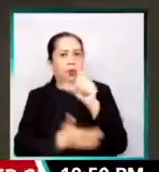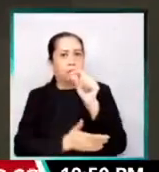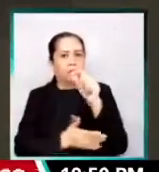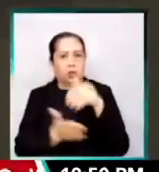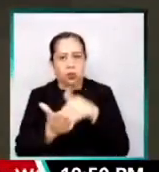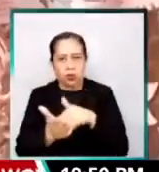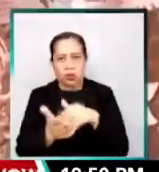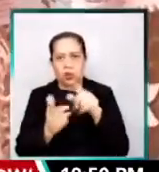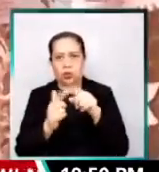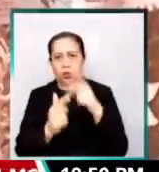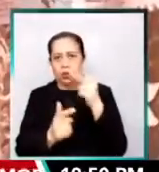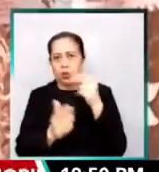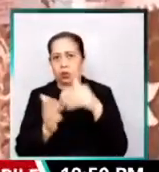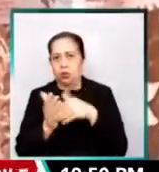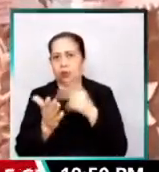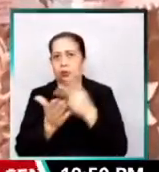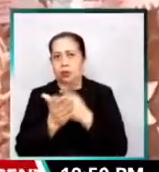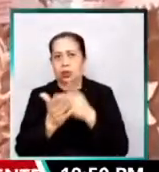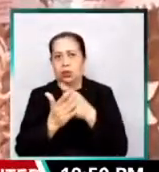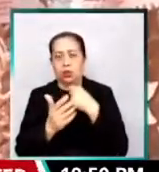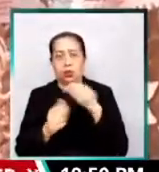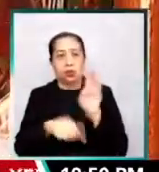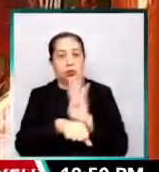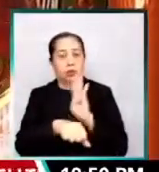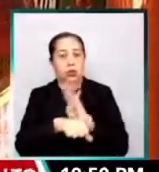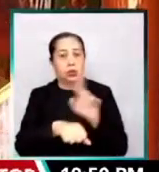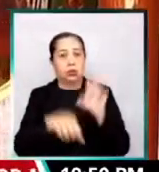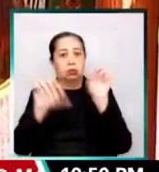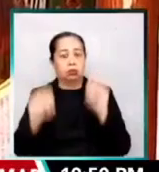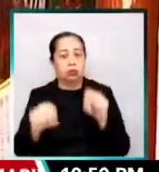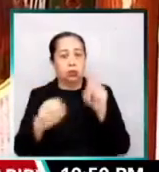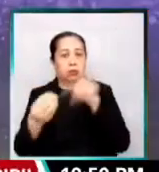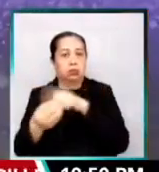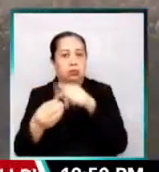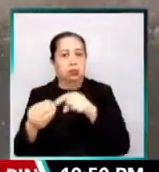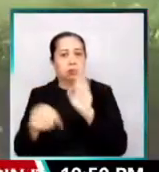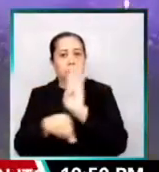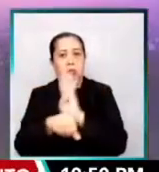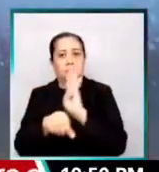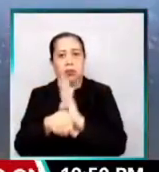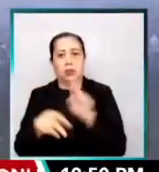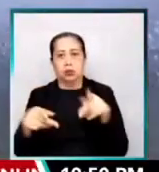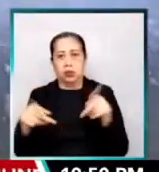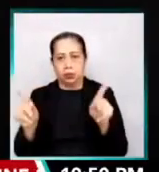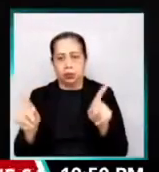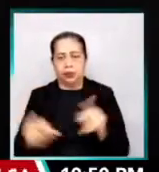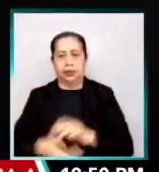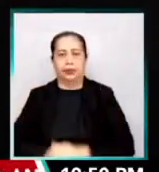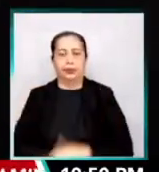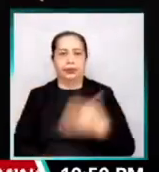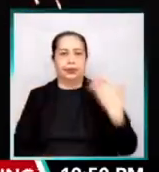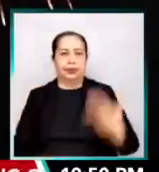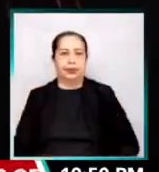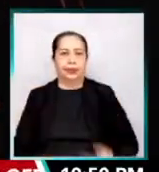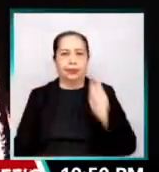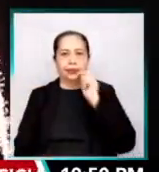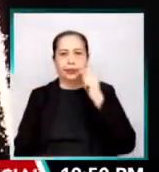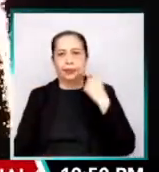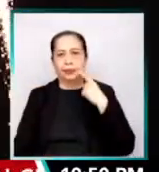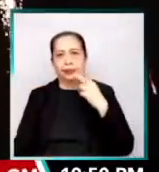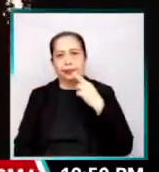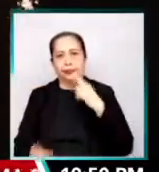30,000 pesos. Ang mga negosyante naman, pwedeng makansela ang business permit. Tina Panganiban Perez, nagbabalita para sa